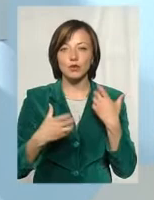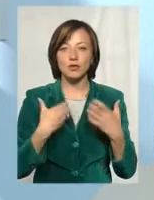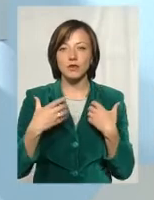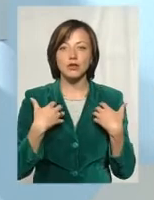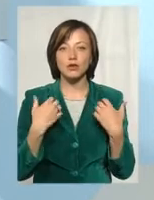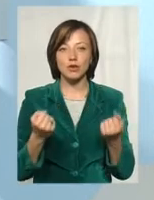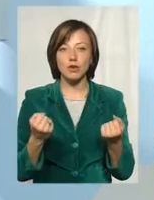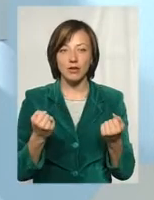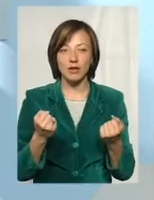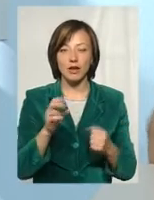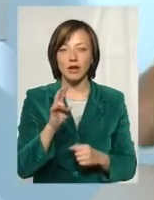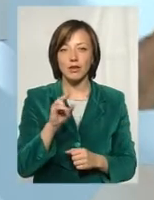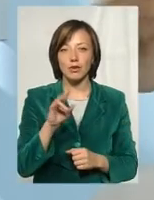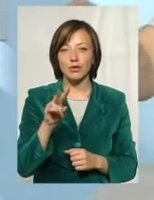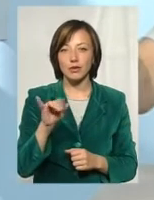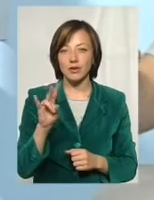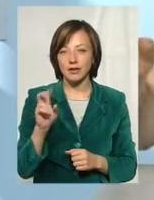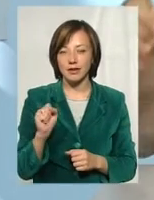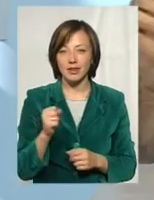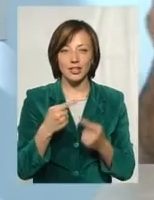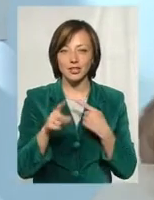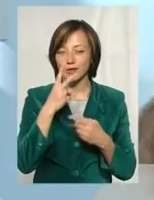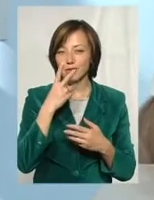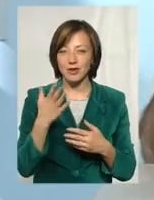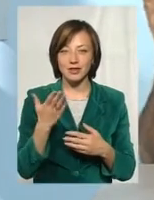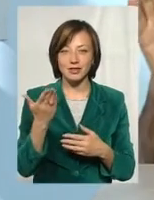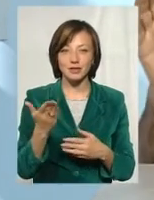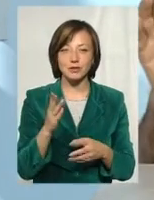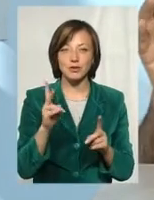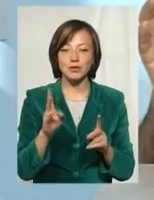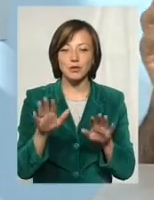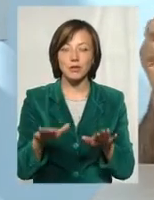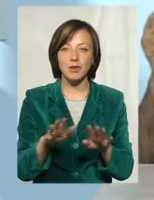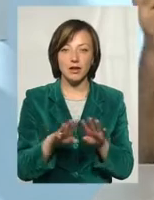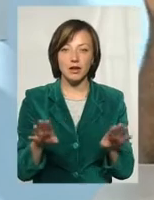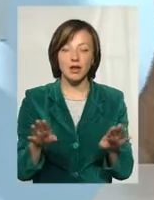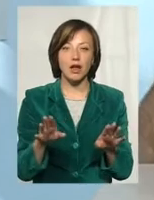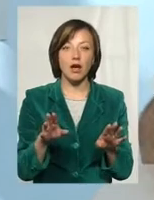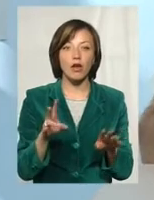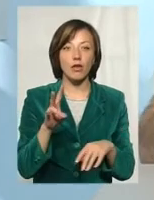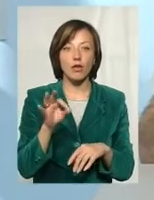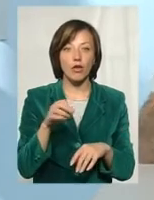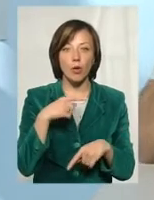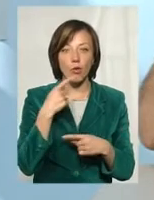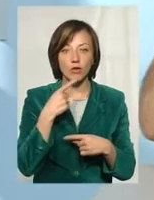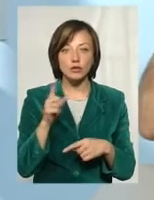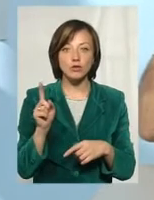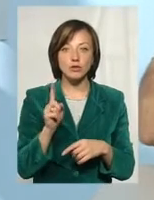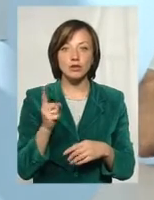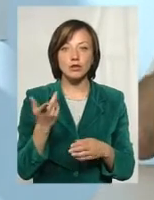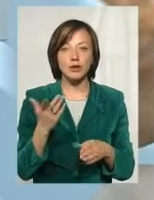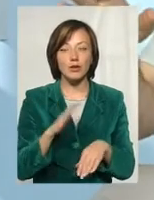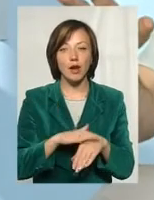здоров'я Нікуліна. Вони інших не бачили, а Нікуліна, щоб він не впав, так далі. Ну, вони не говорили, що їм